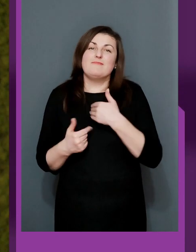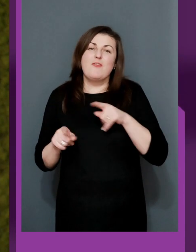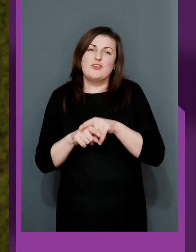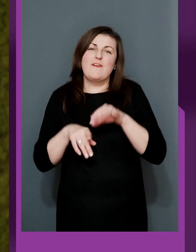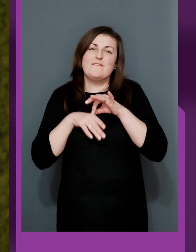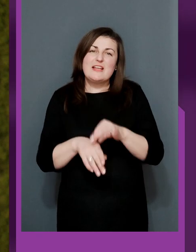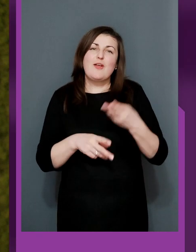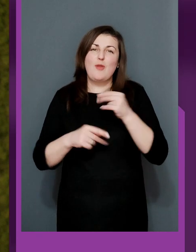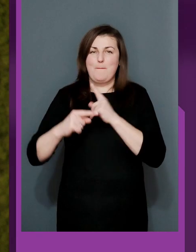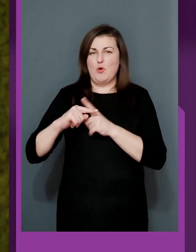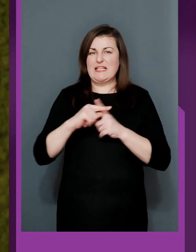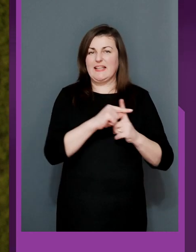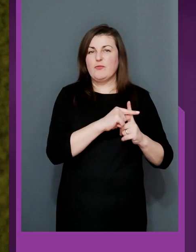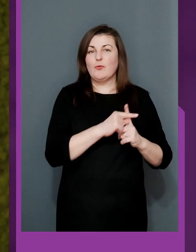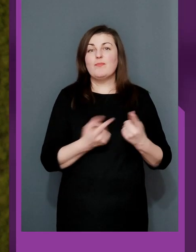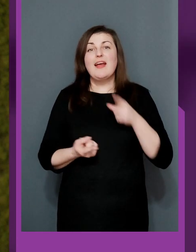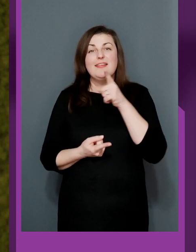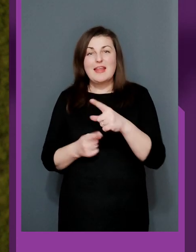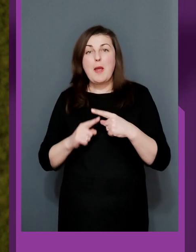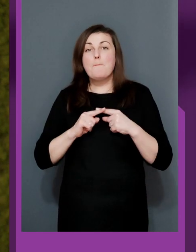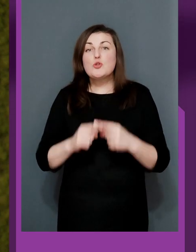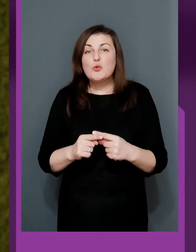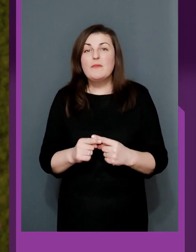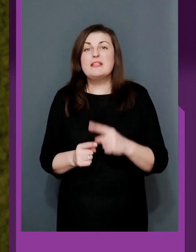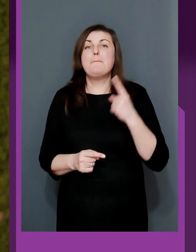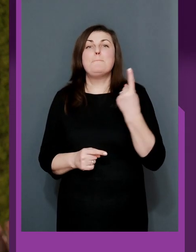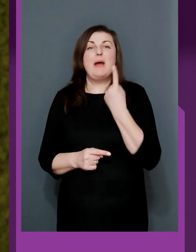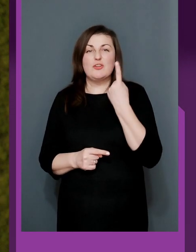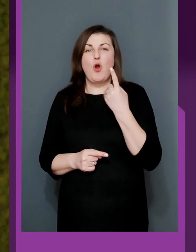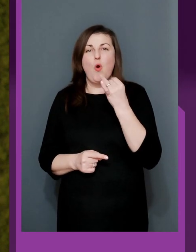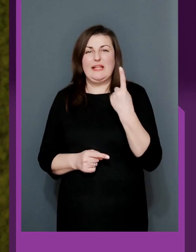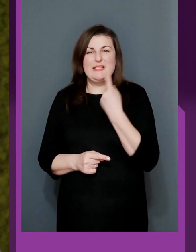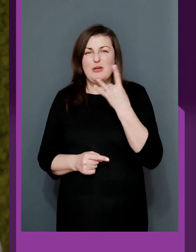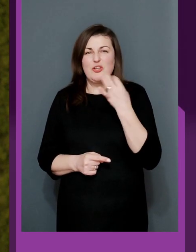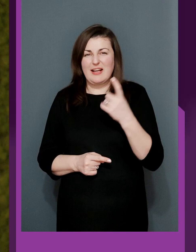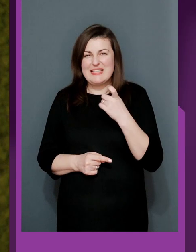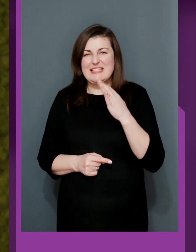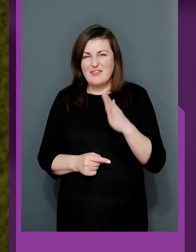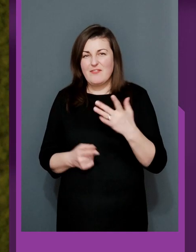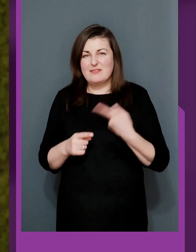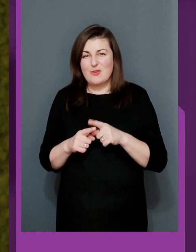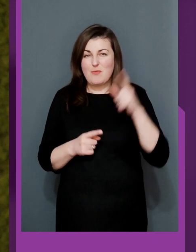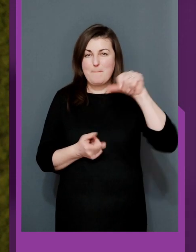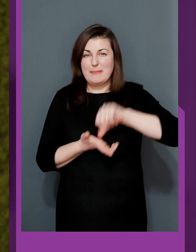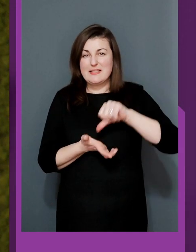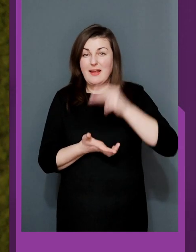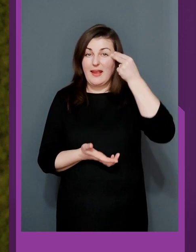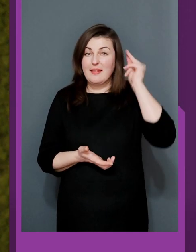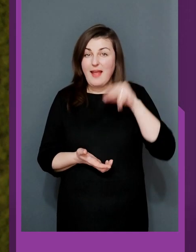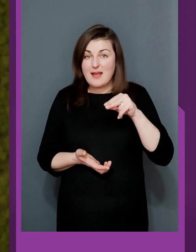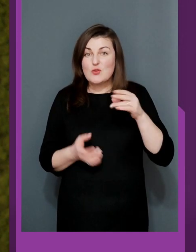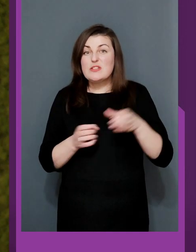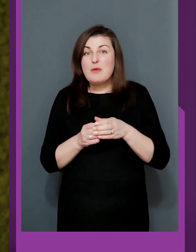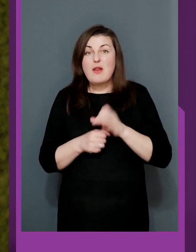вести от до позитиву Так ти поступився вперше Ну в один з перших разів напевно цьому представнику